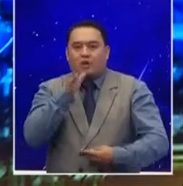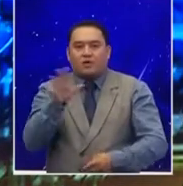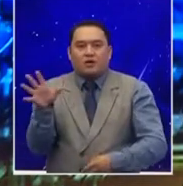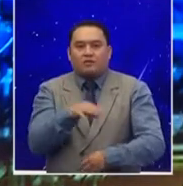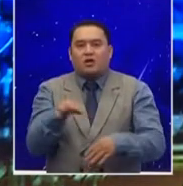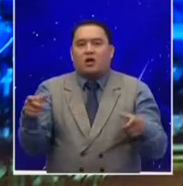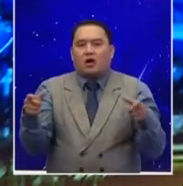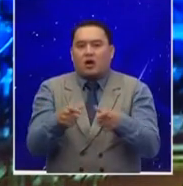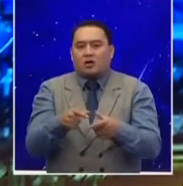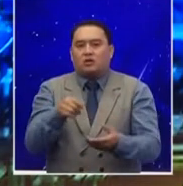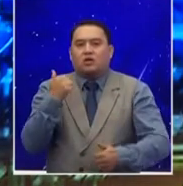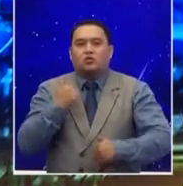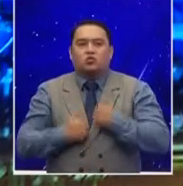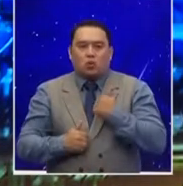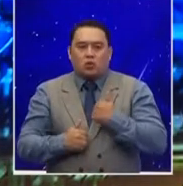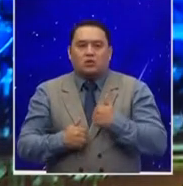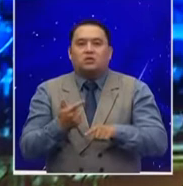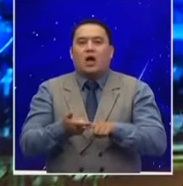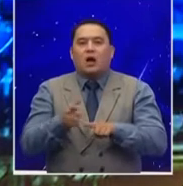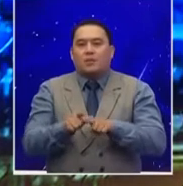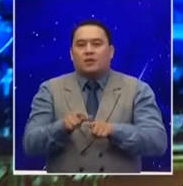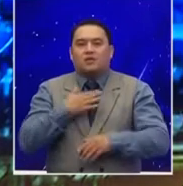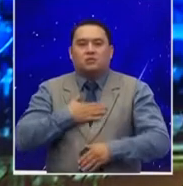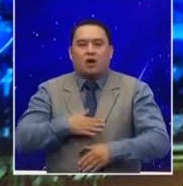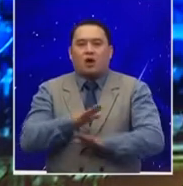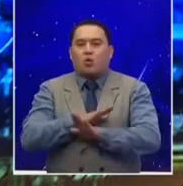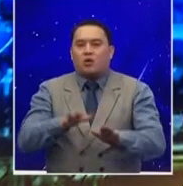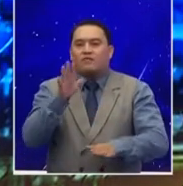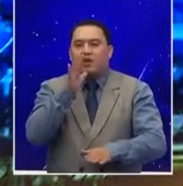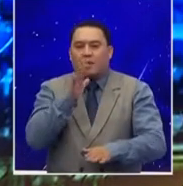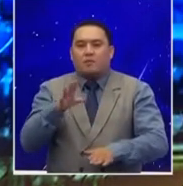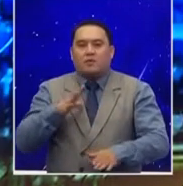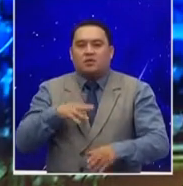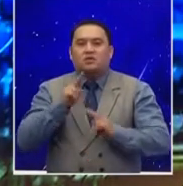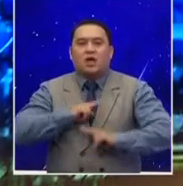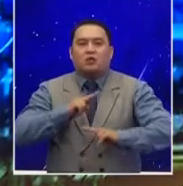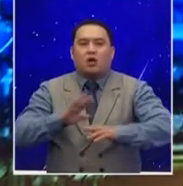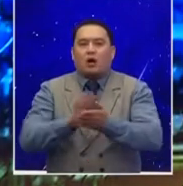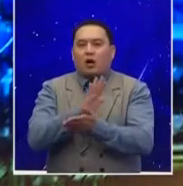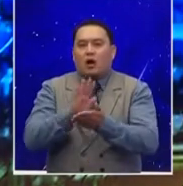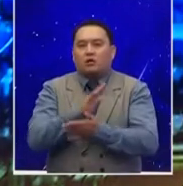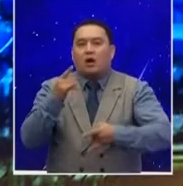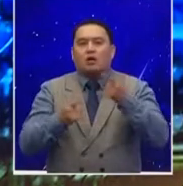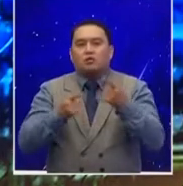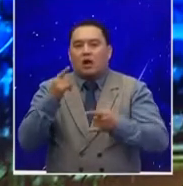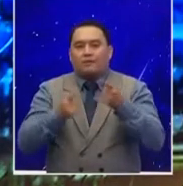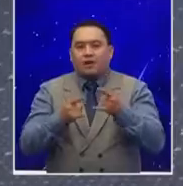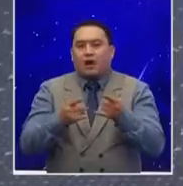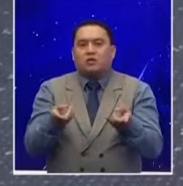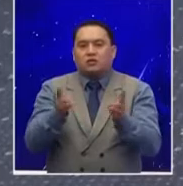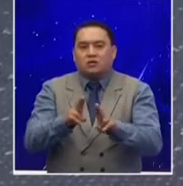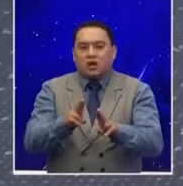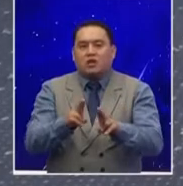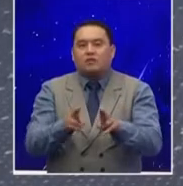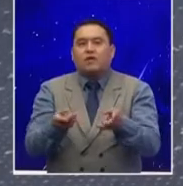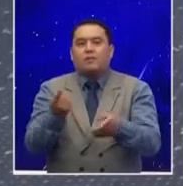всеобщей пандемии был оценен по достоинству. В самое неспокойное время нынешнего года сотрудники региональных газет, телеканалов оставались на